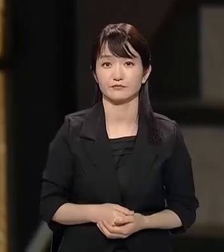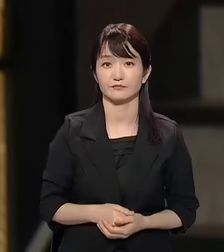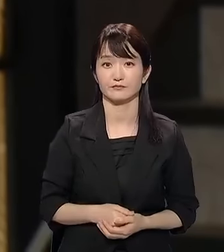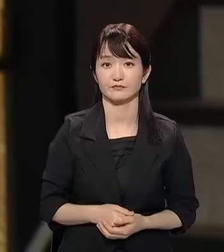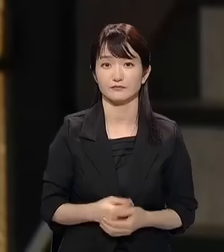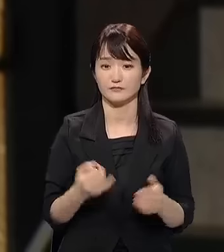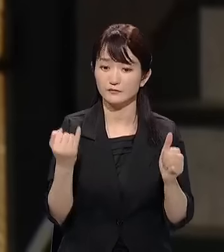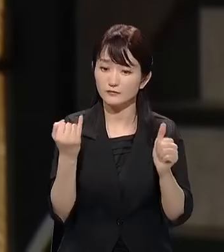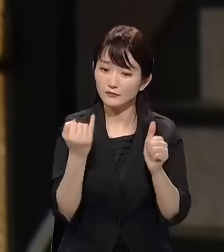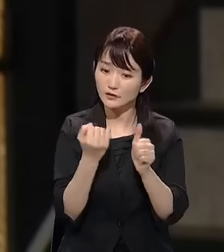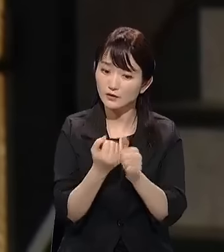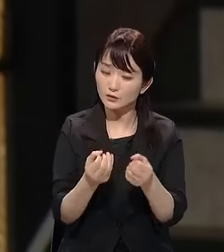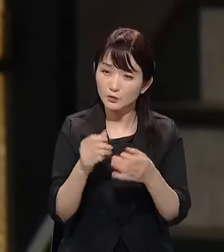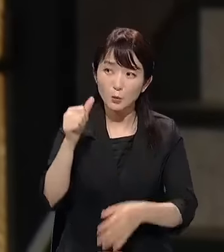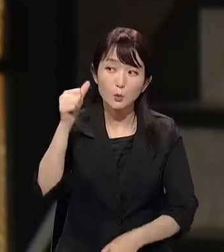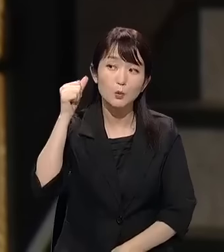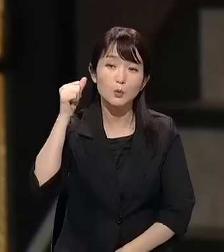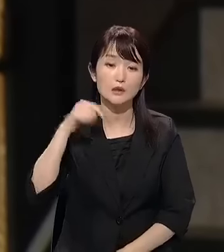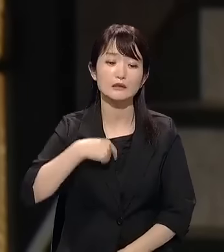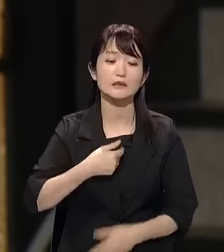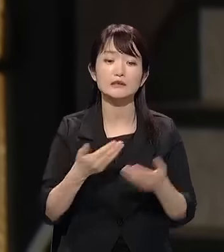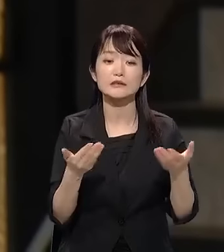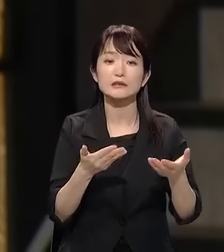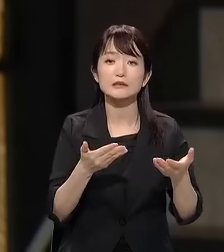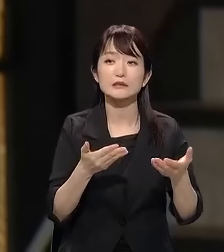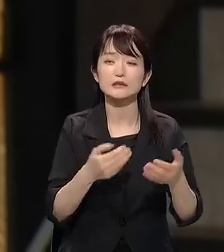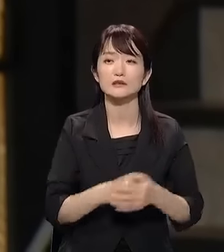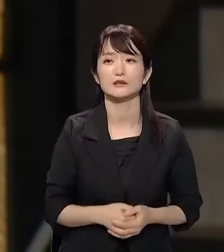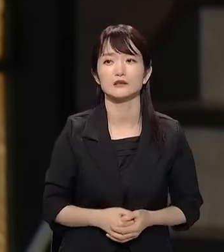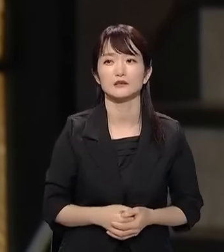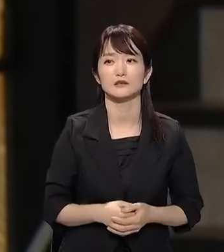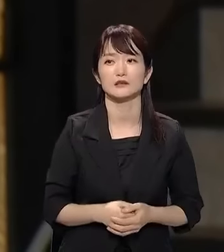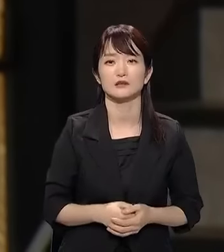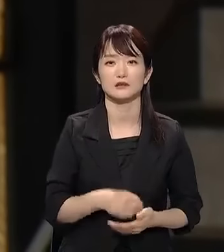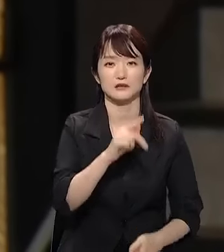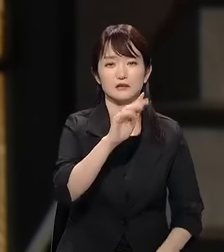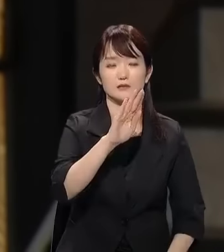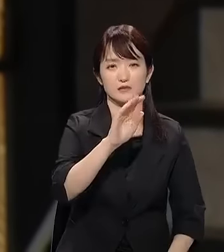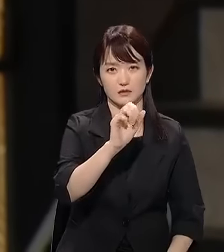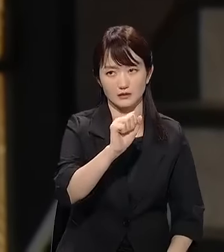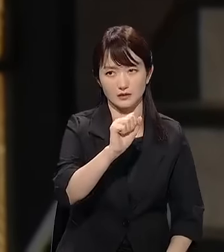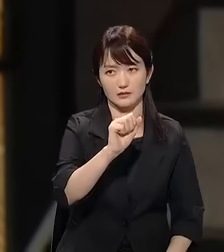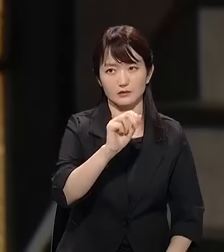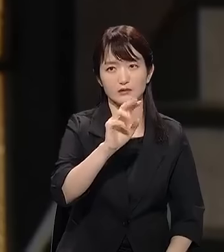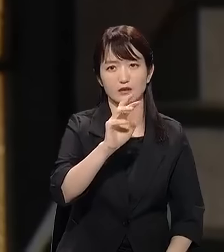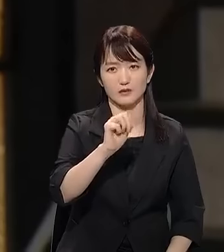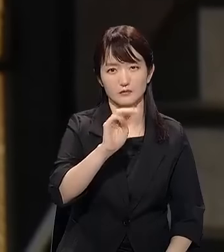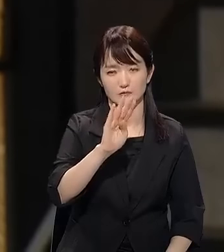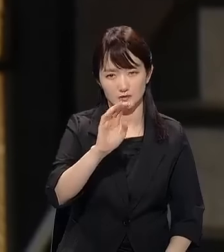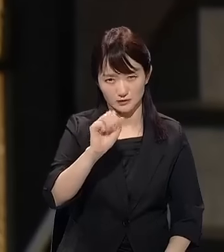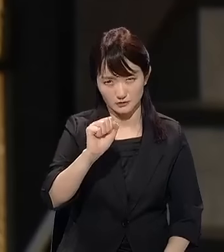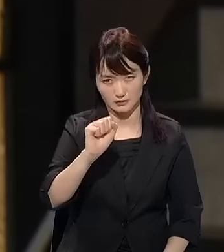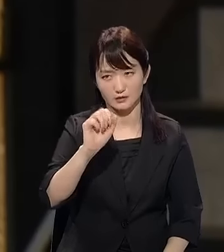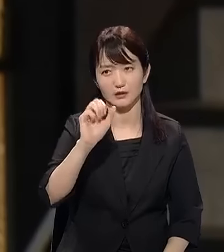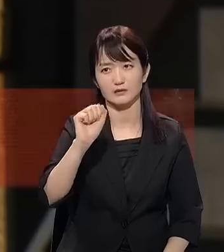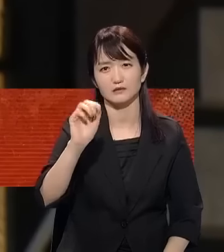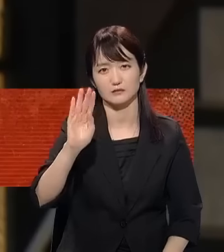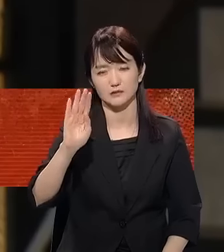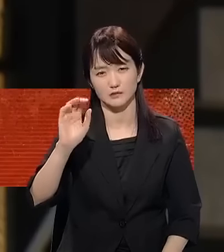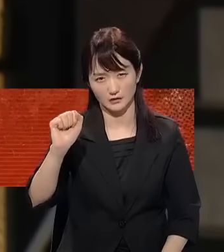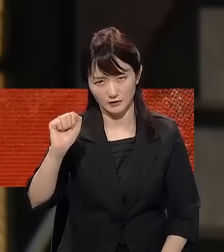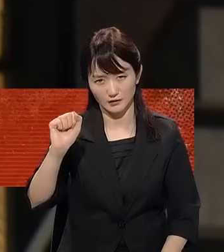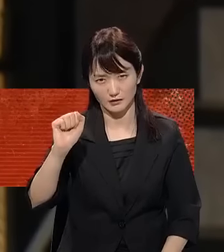5일 전까지만 하더라도 자기 직업을 갖다 지상파 방송국 헬기 조종사다 이렇게 얘기를 갖다 했다는 거예요